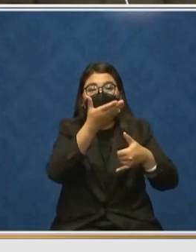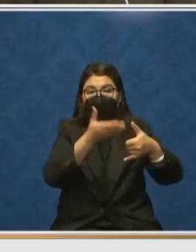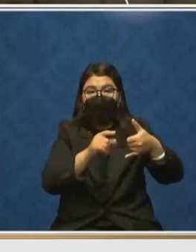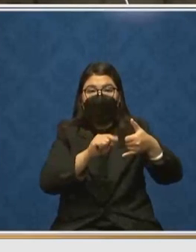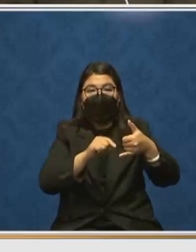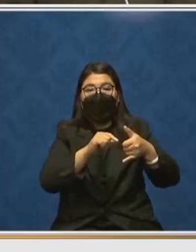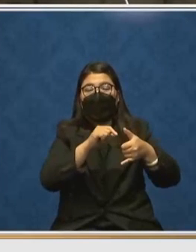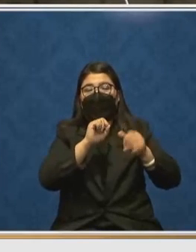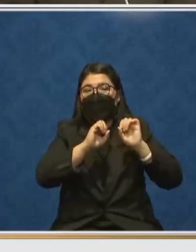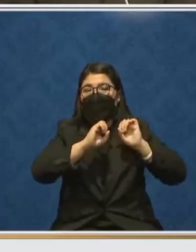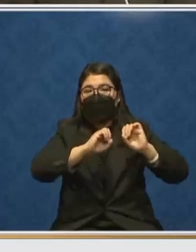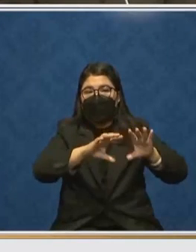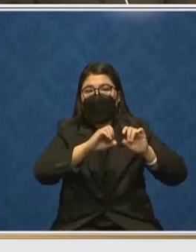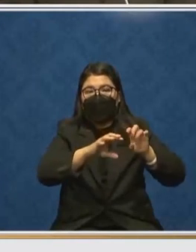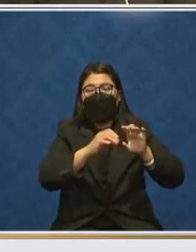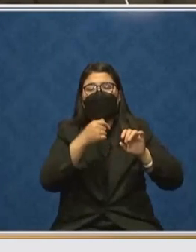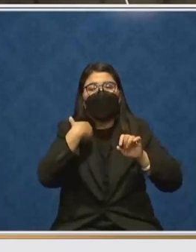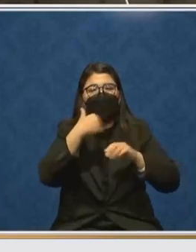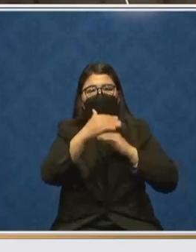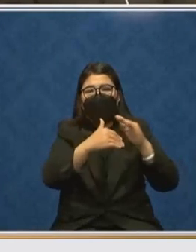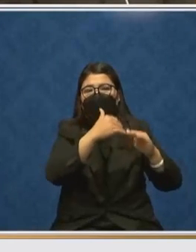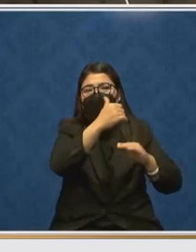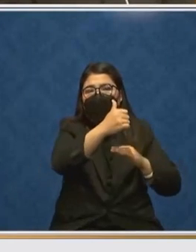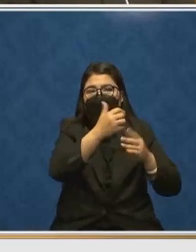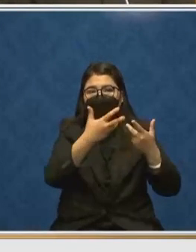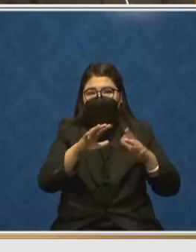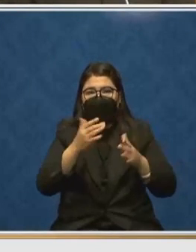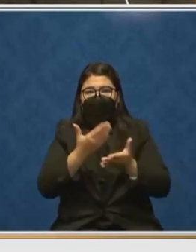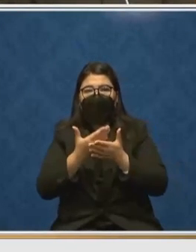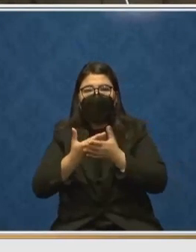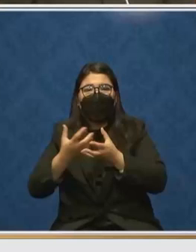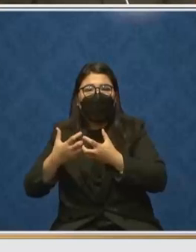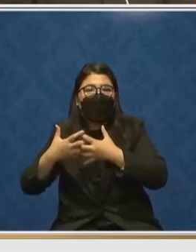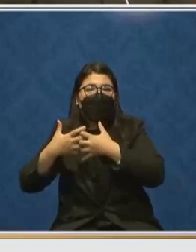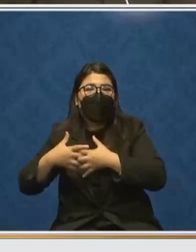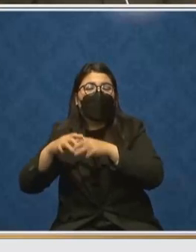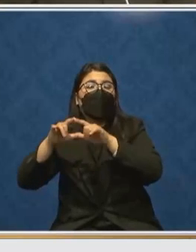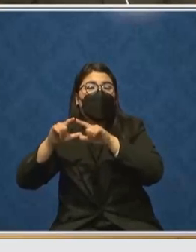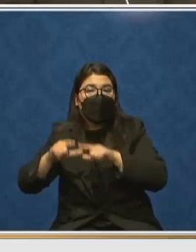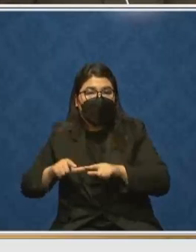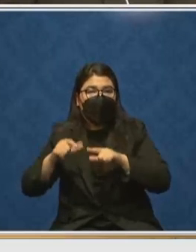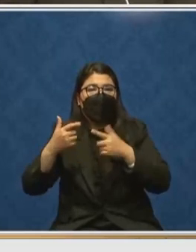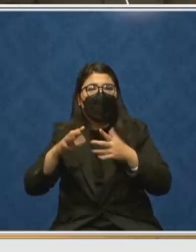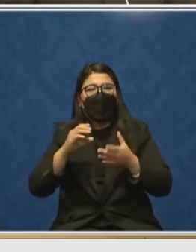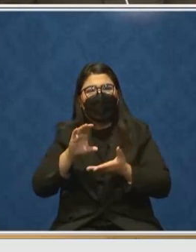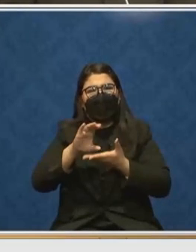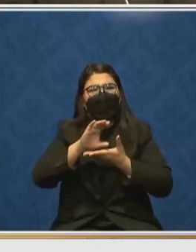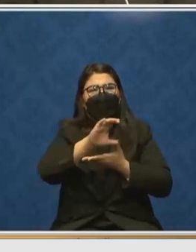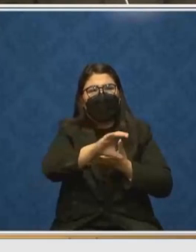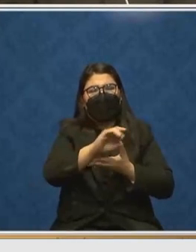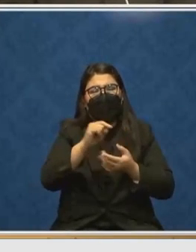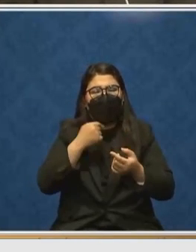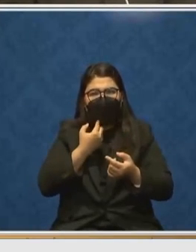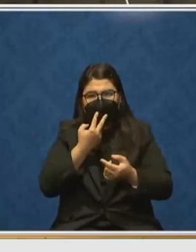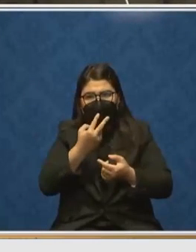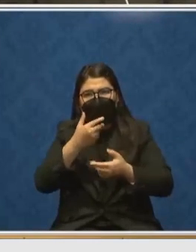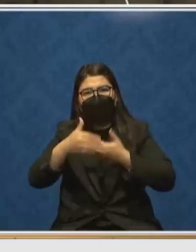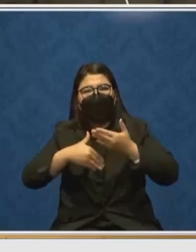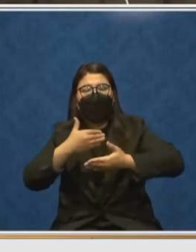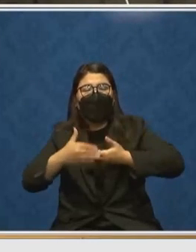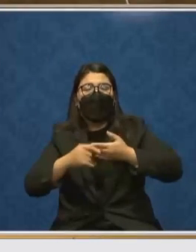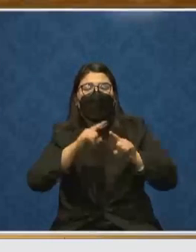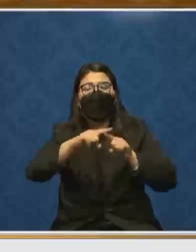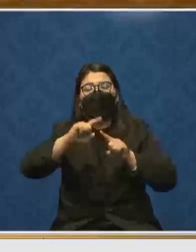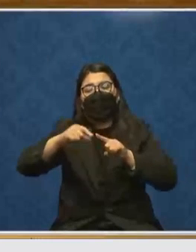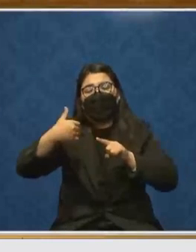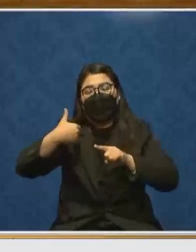เพิ่มศักยภาพผู้ประกอบการและลดต้นทุนการผลิตสนับสนุนการเข้าถึงแหล่งเงินทุนขยายโอกาสทางการค้าและการลงทุนพัฒนาช่องทาง